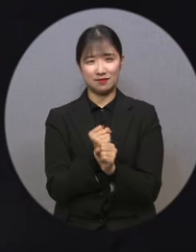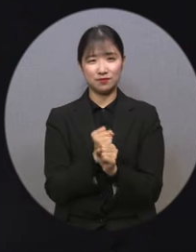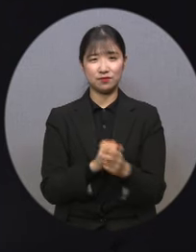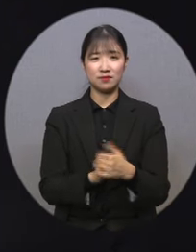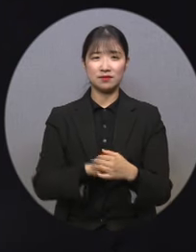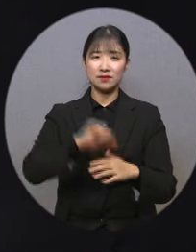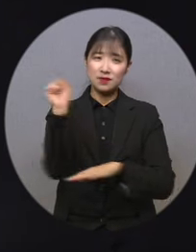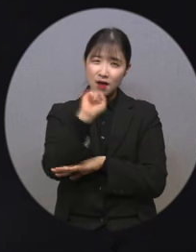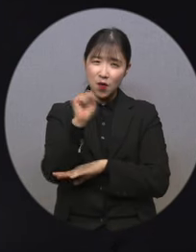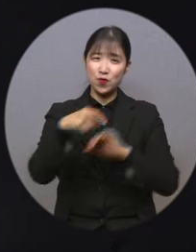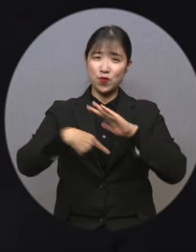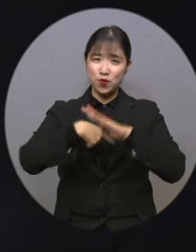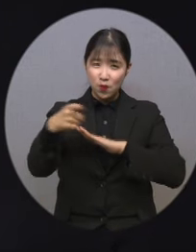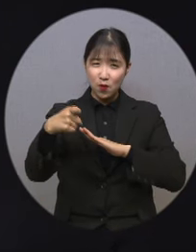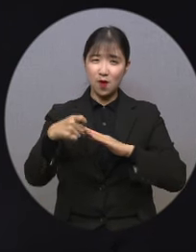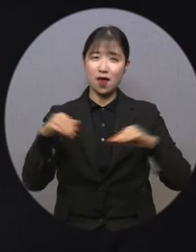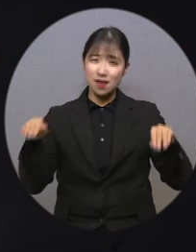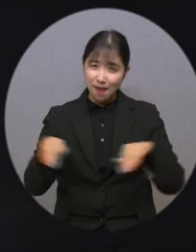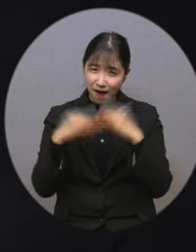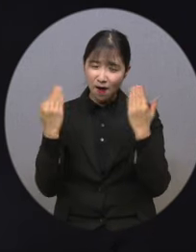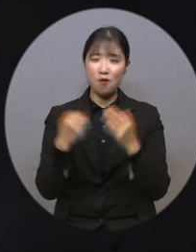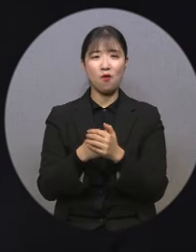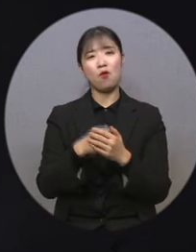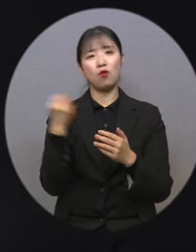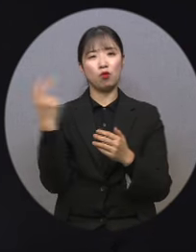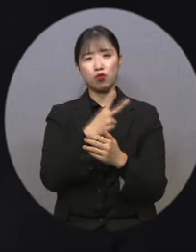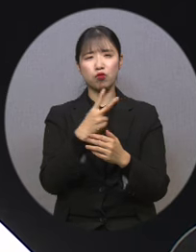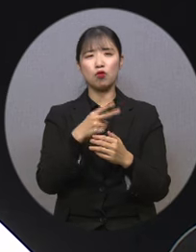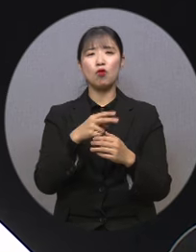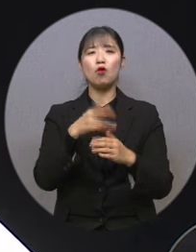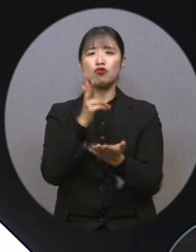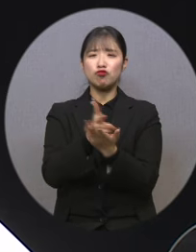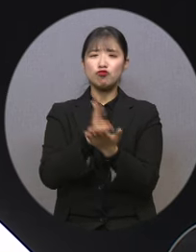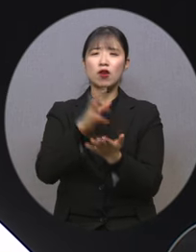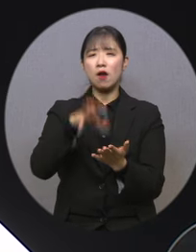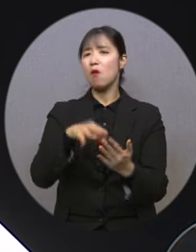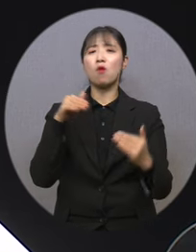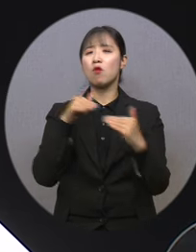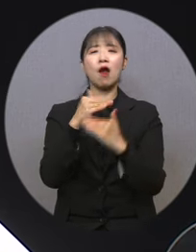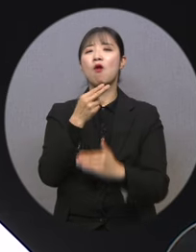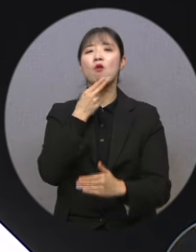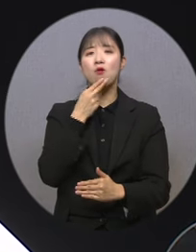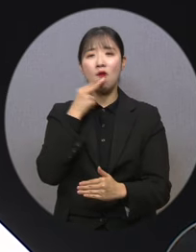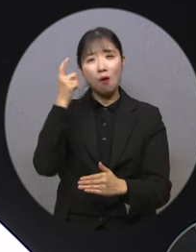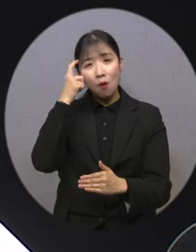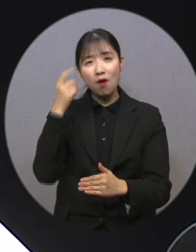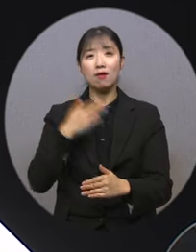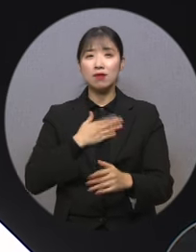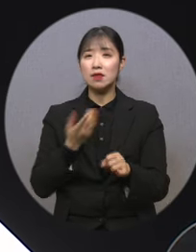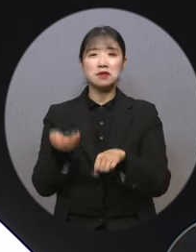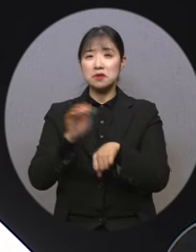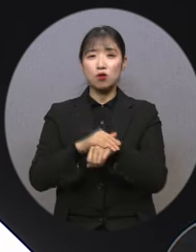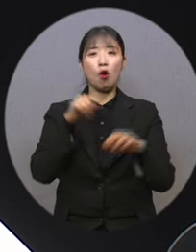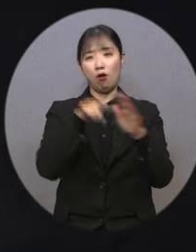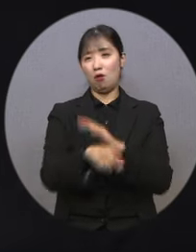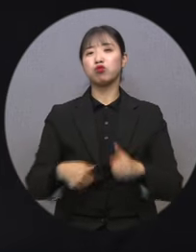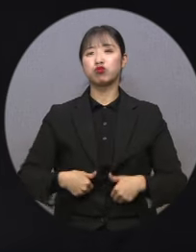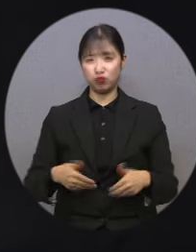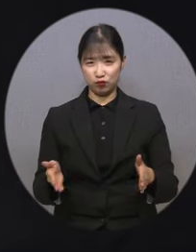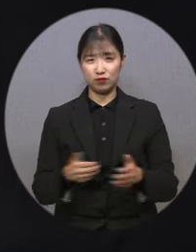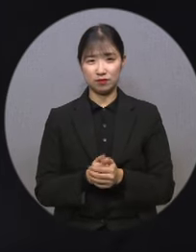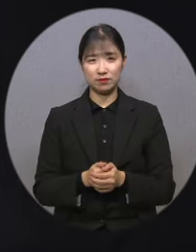도난 사고나 주차장에서 일어나는 사고가 안 일어납니다. 국민이 주차장을 갈 이유가 없으니까. 그렇게 돼